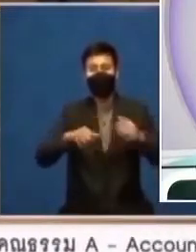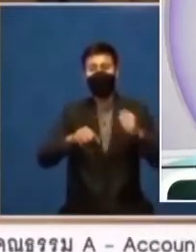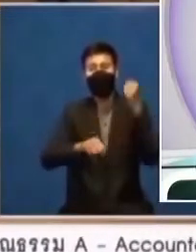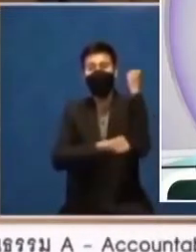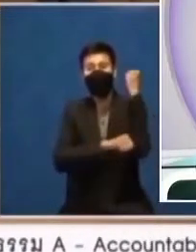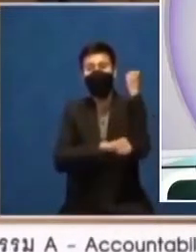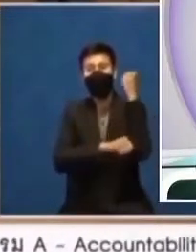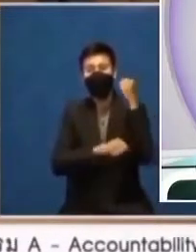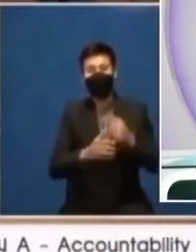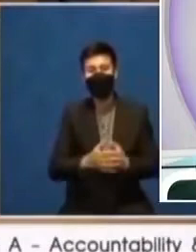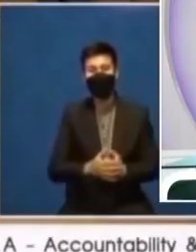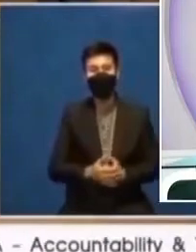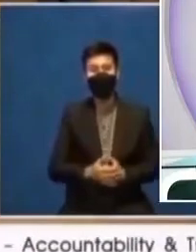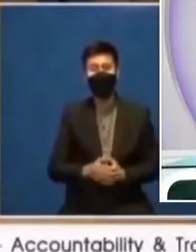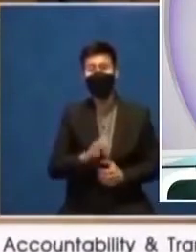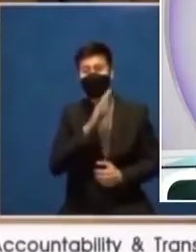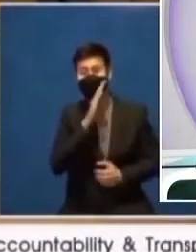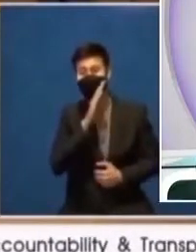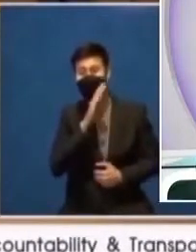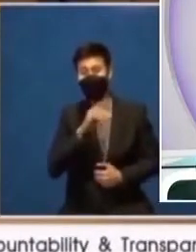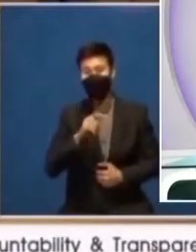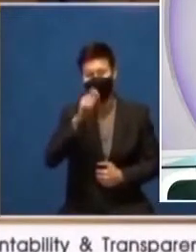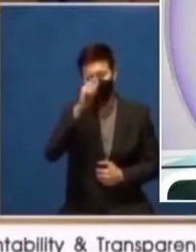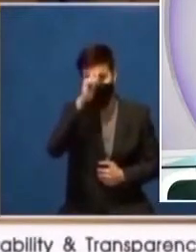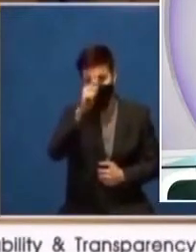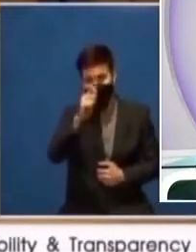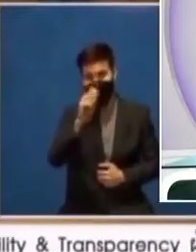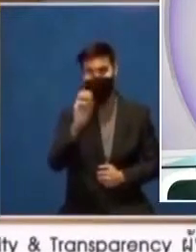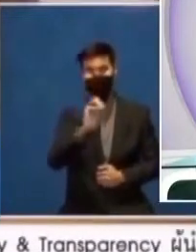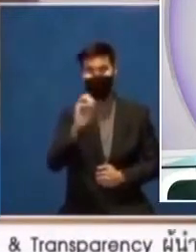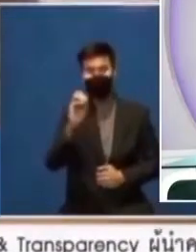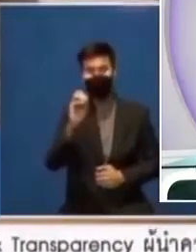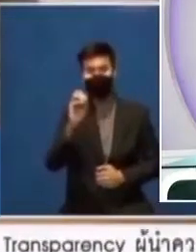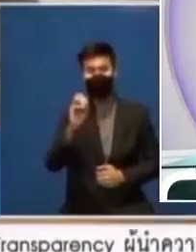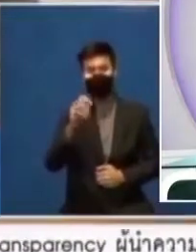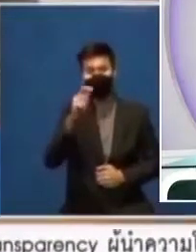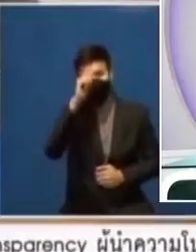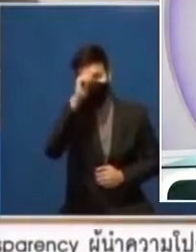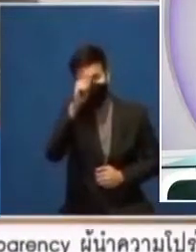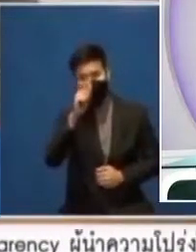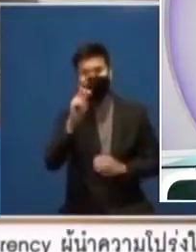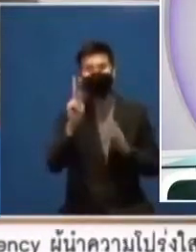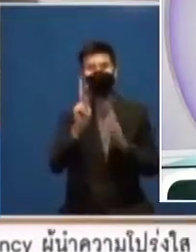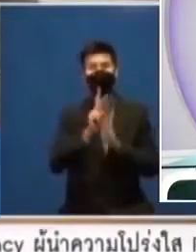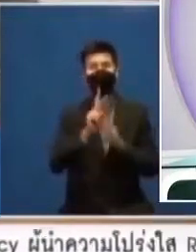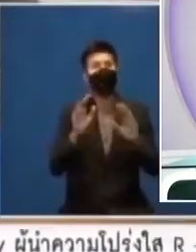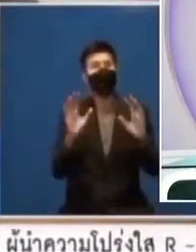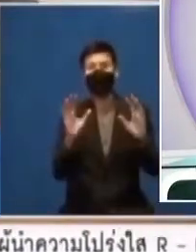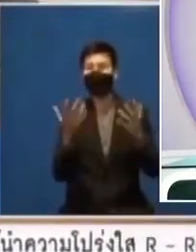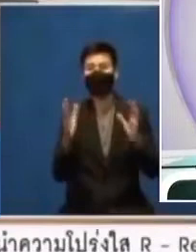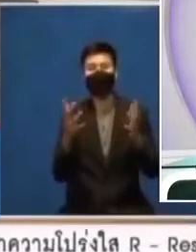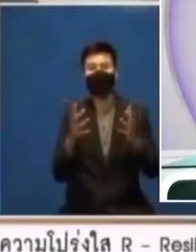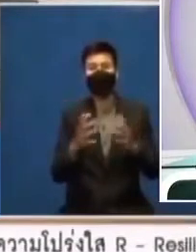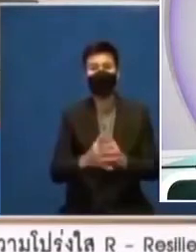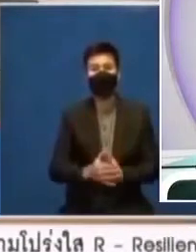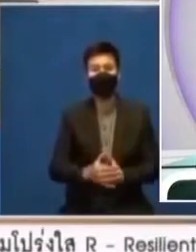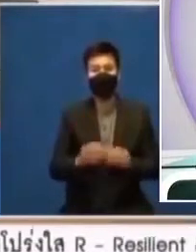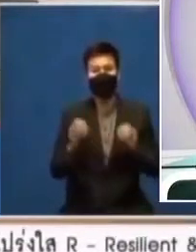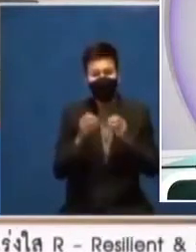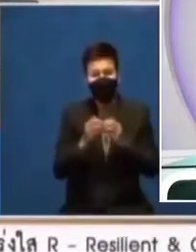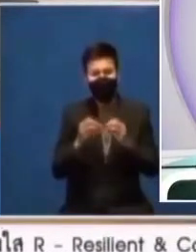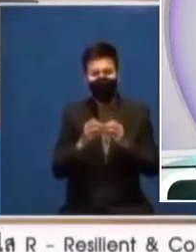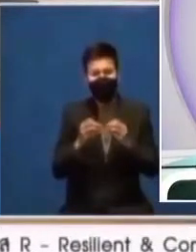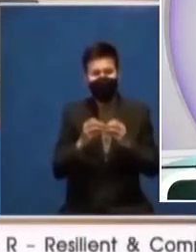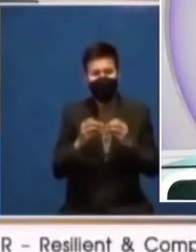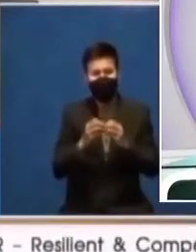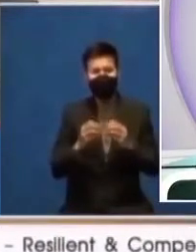านนึงเนี่ยนะครับทางรองโฆษกพรรคภูมิใจไทยนะครับคุณณัชนนท์ศรีกอบเกื้อสส.สงขลานะครับซึ่งเป็น